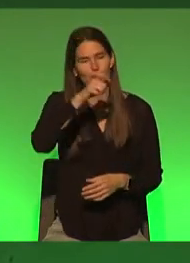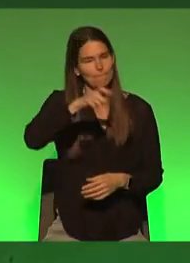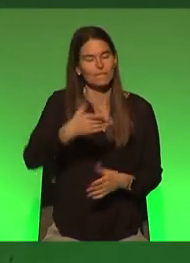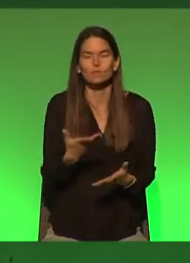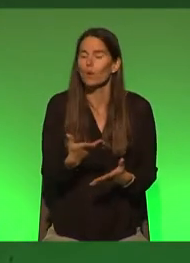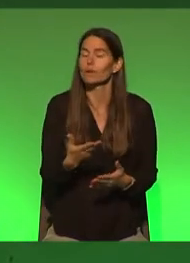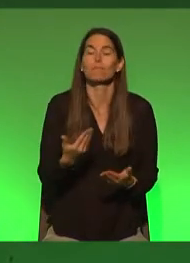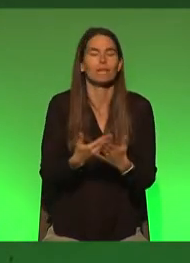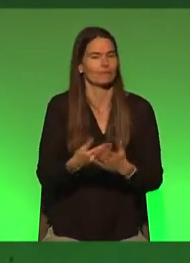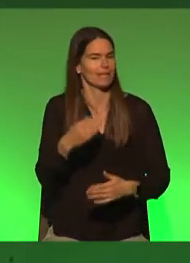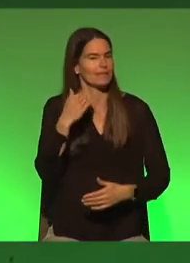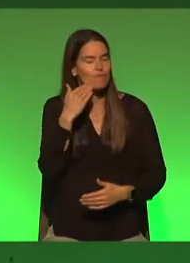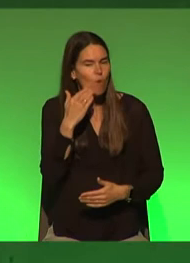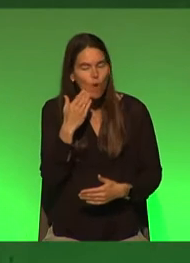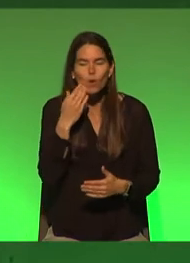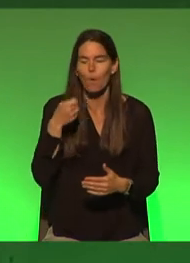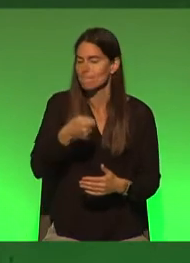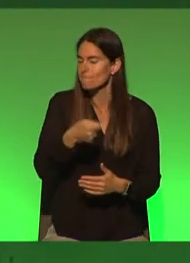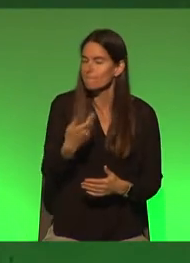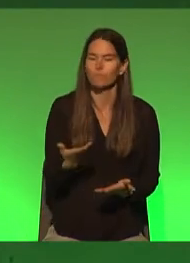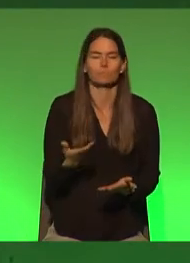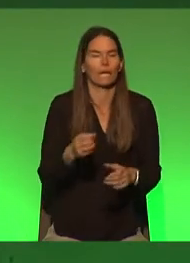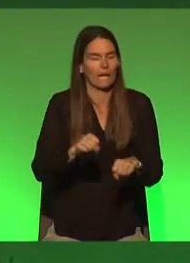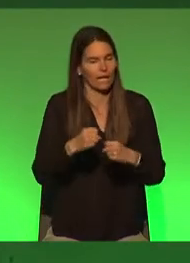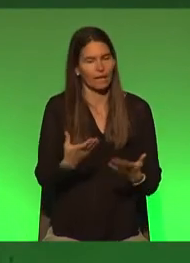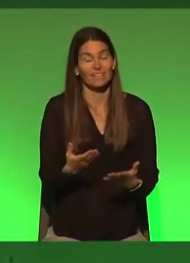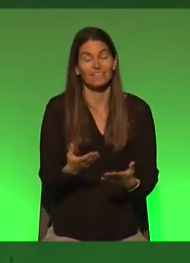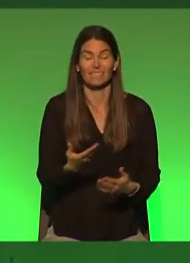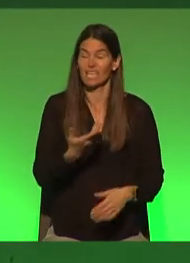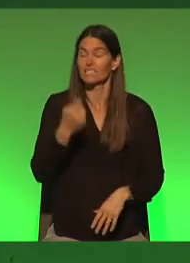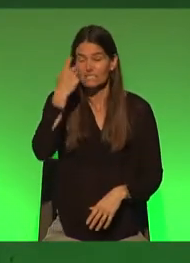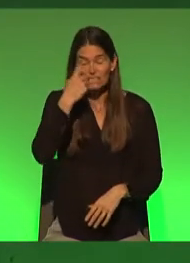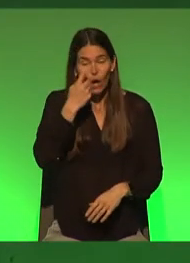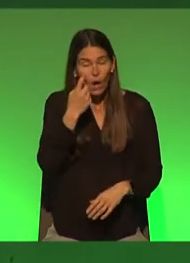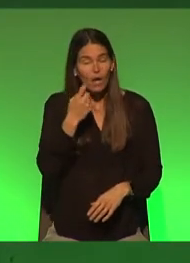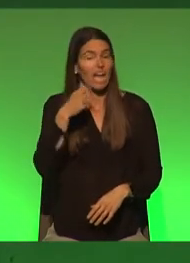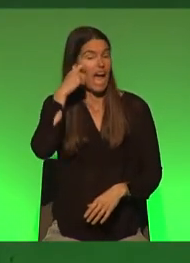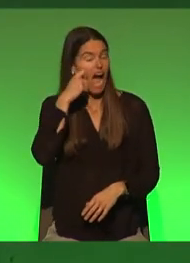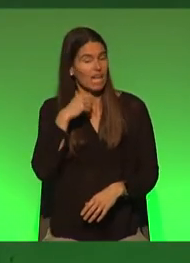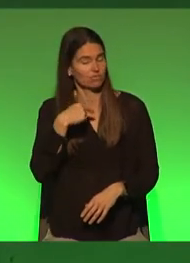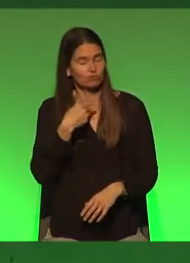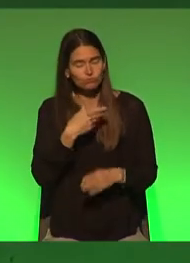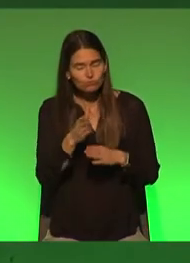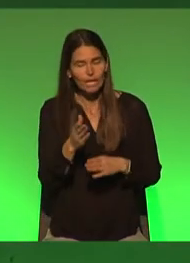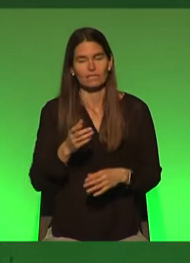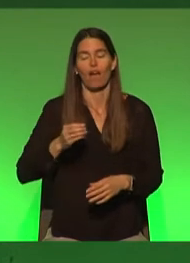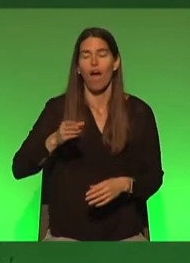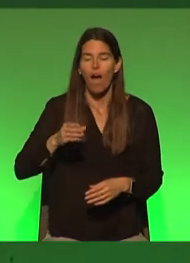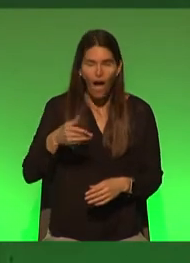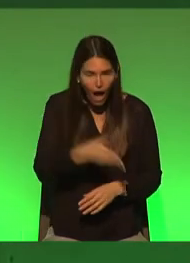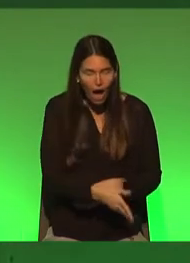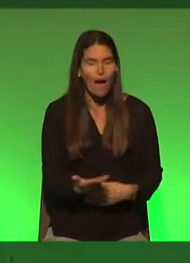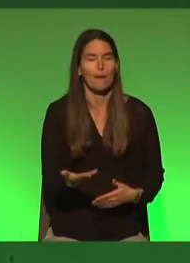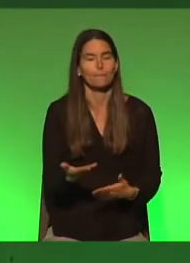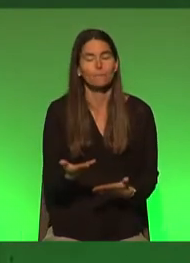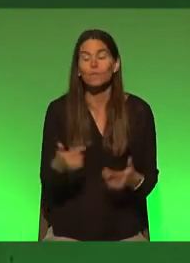nicht mehr leisten können, weil sie Angst davor haben, im Alter arm zu sein oder pflegebedürftig und der Pflegenotstand bis dahin nicht behoben